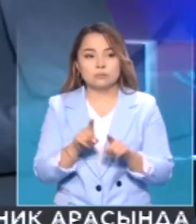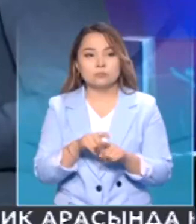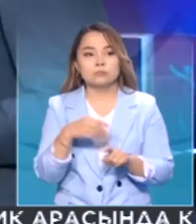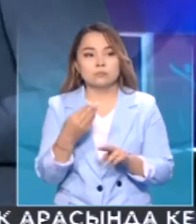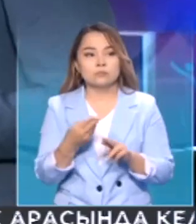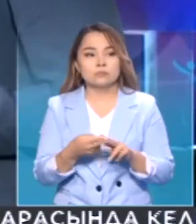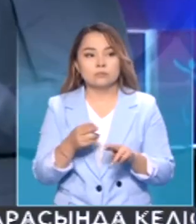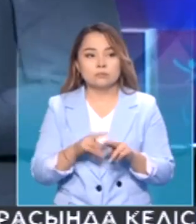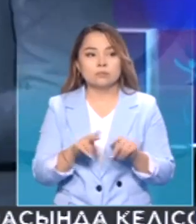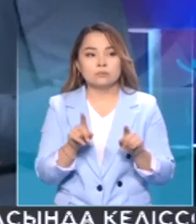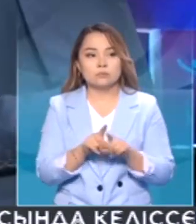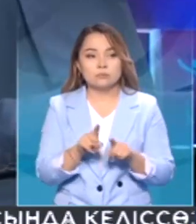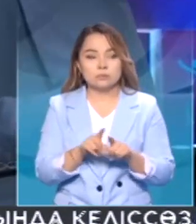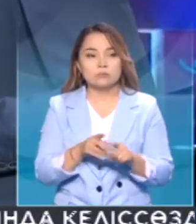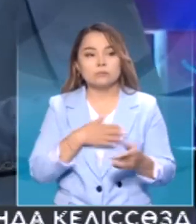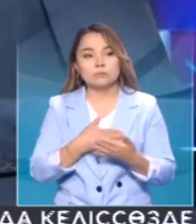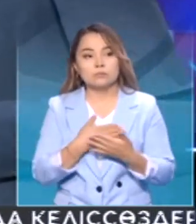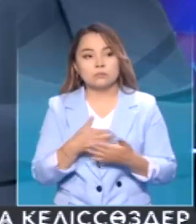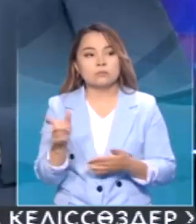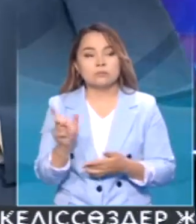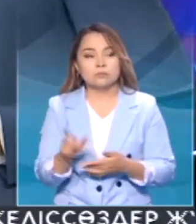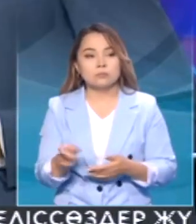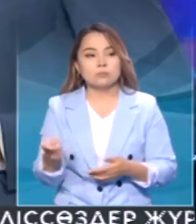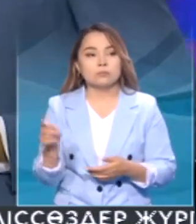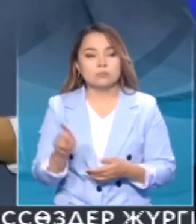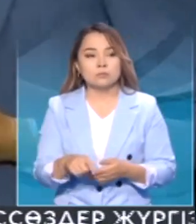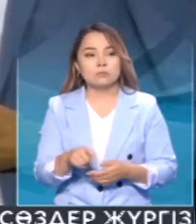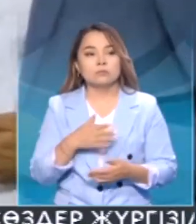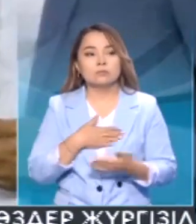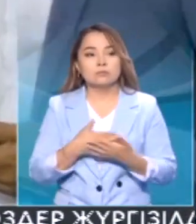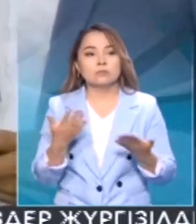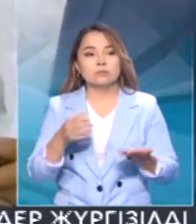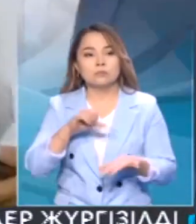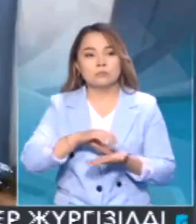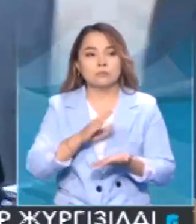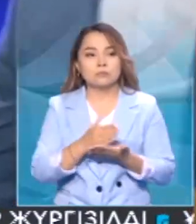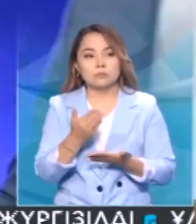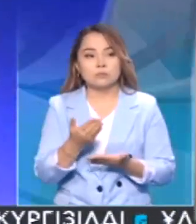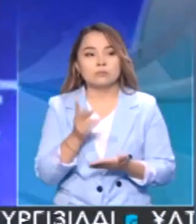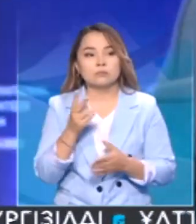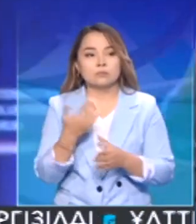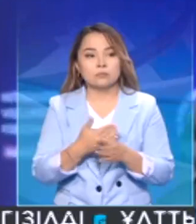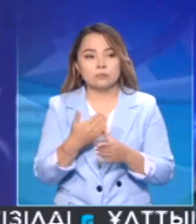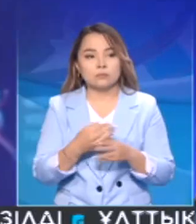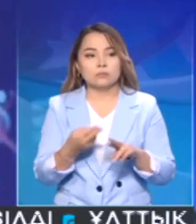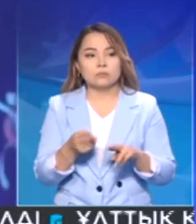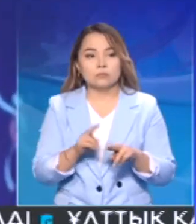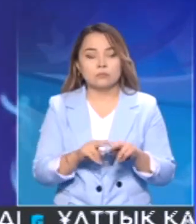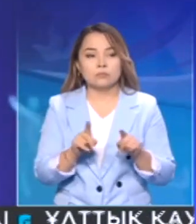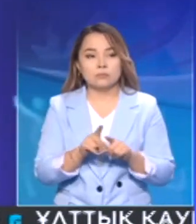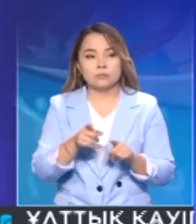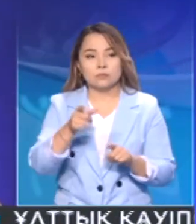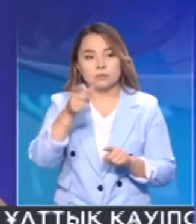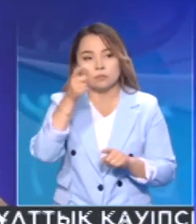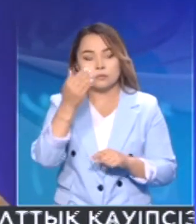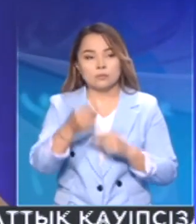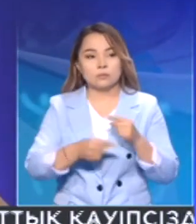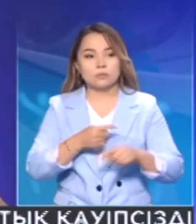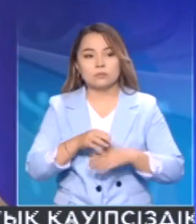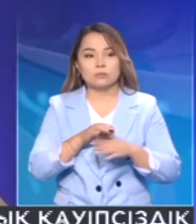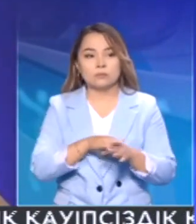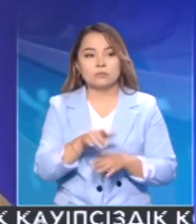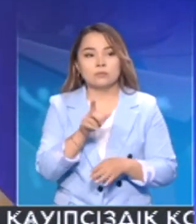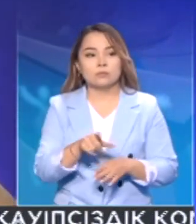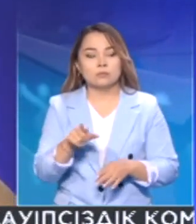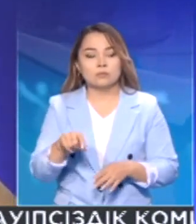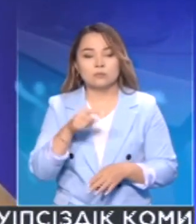өзіңіз волонтерлікке қалай келдіңіз? Жалпы біреуге көмектесу деген ол түркі дүниесіндегі